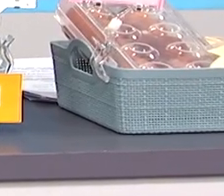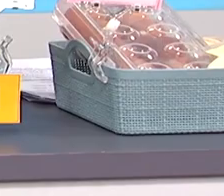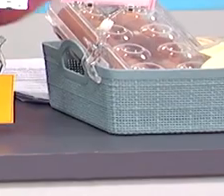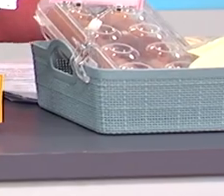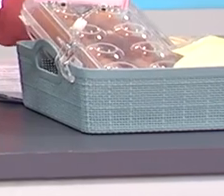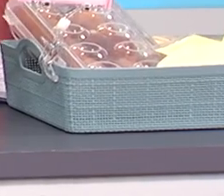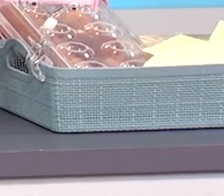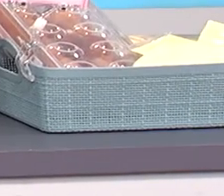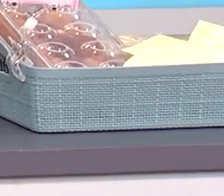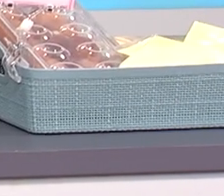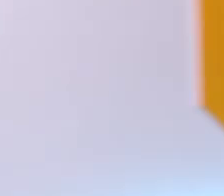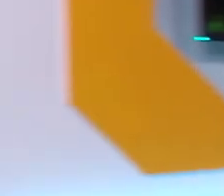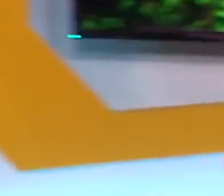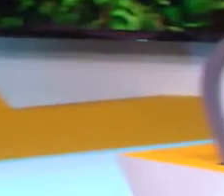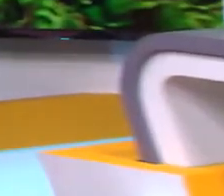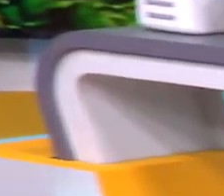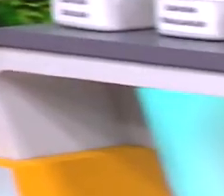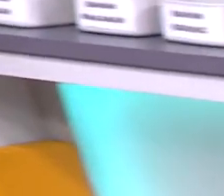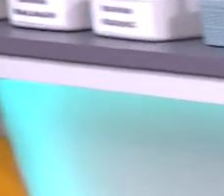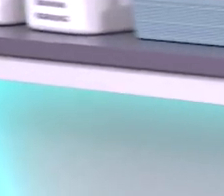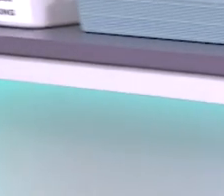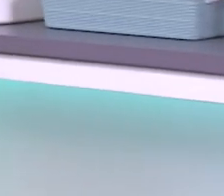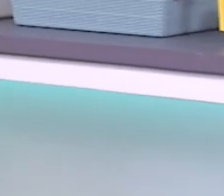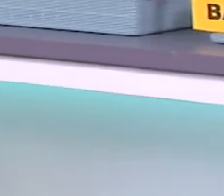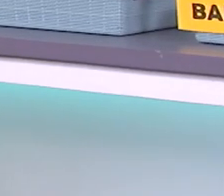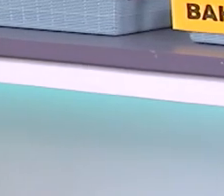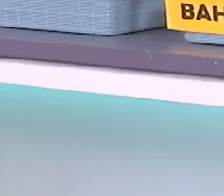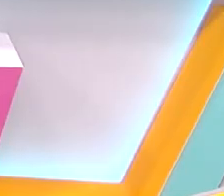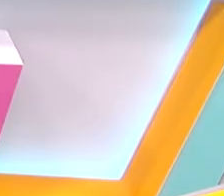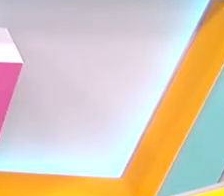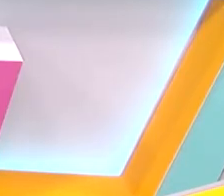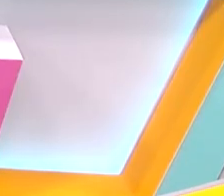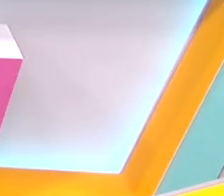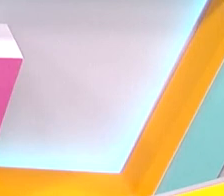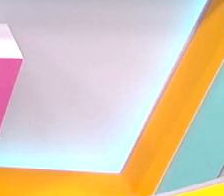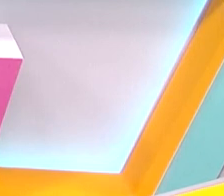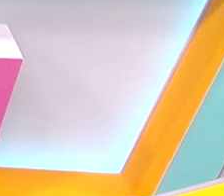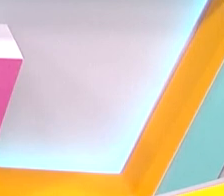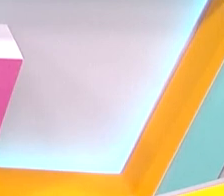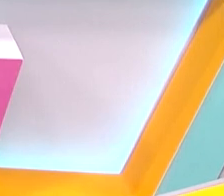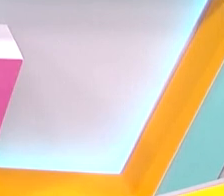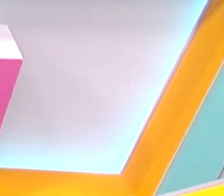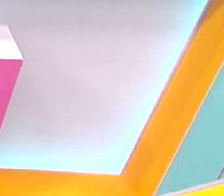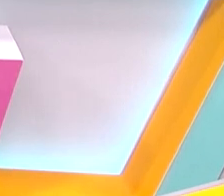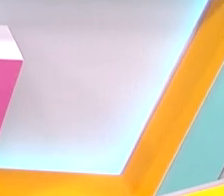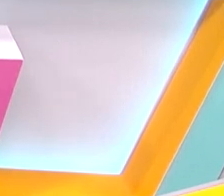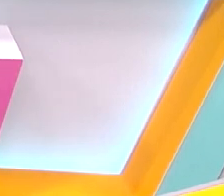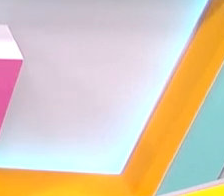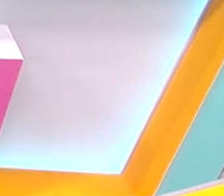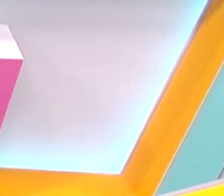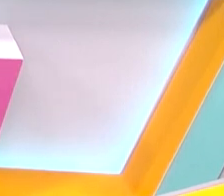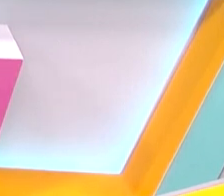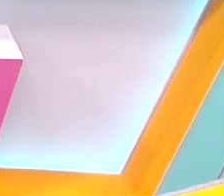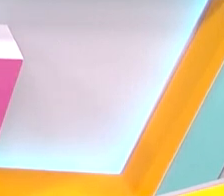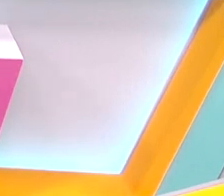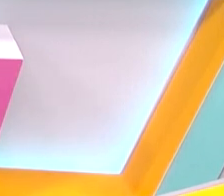mari mari mari cek kulkas alami bodoh dari Kris 11.rw dengar suara kakak tadi cari apa